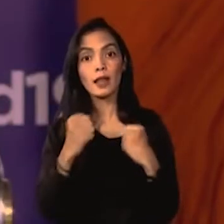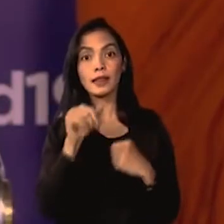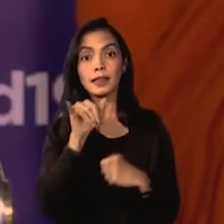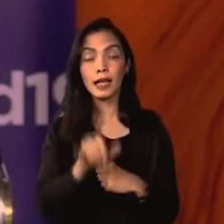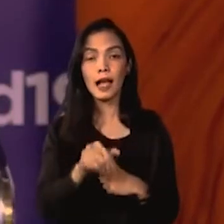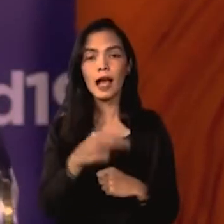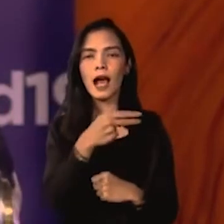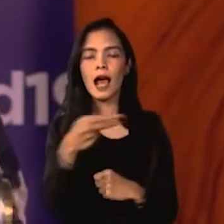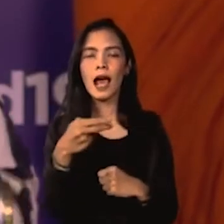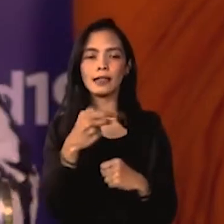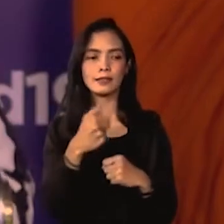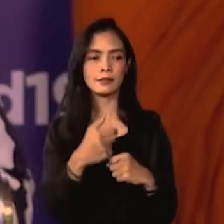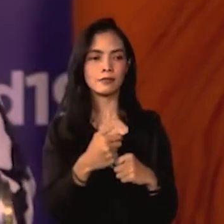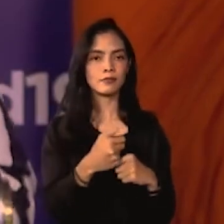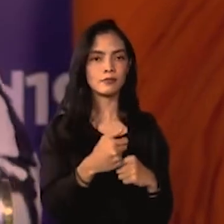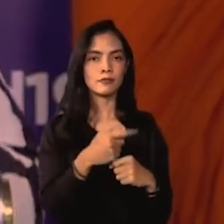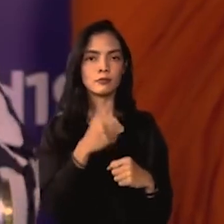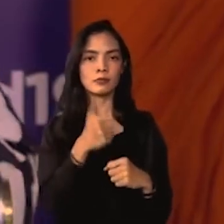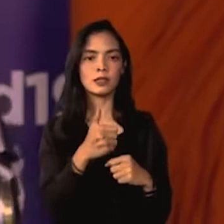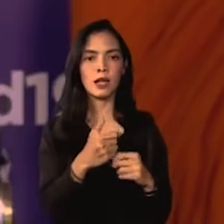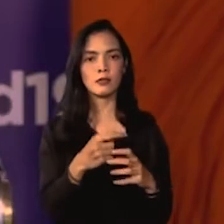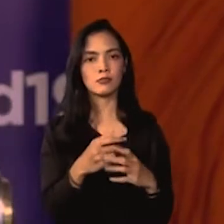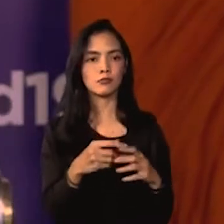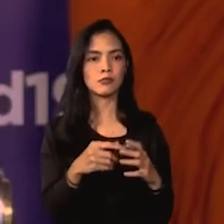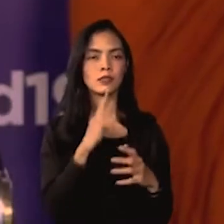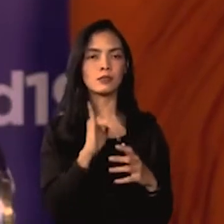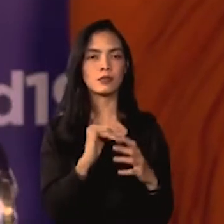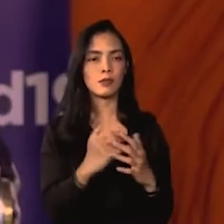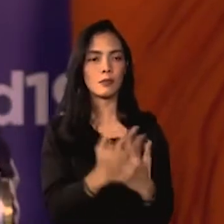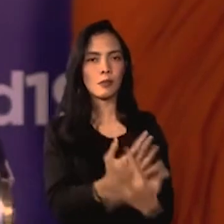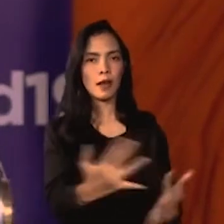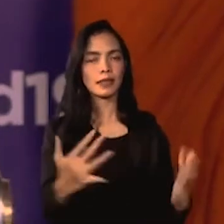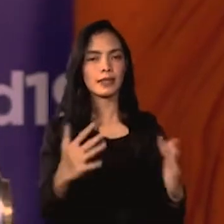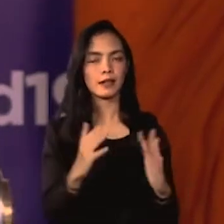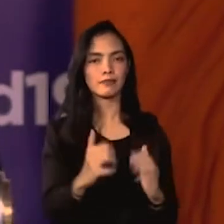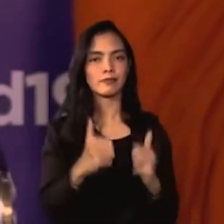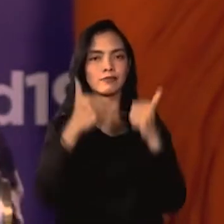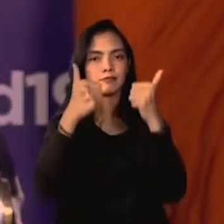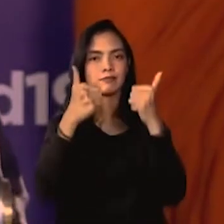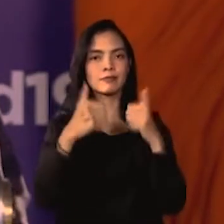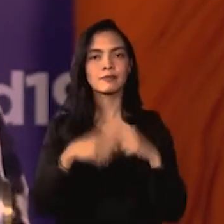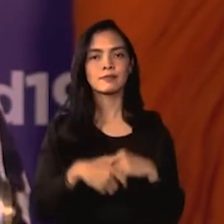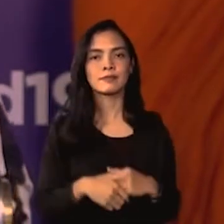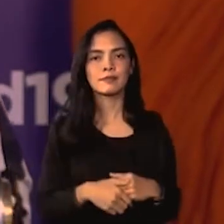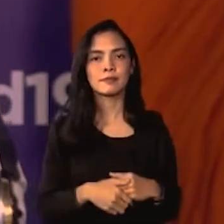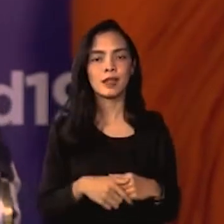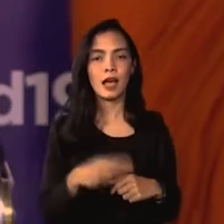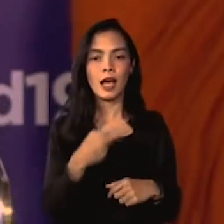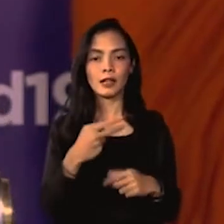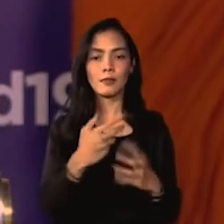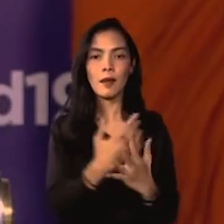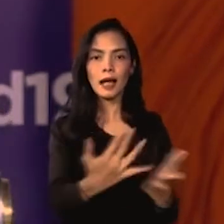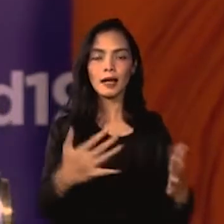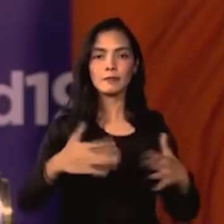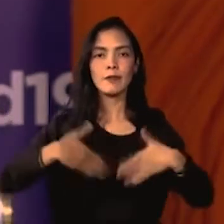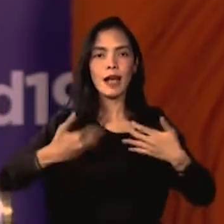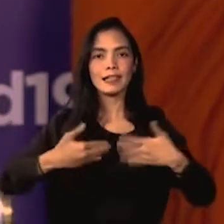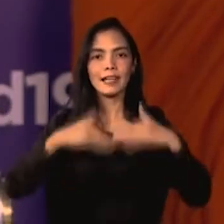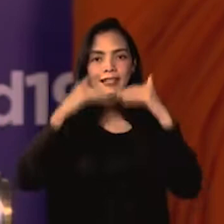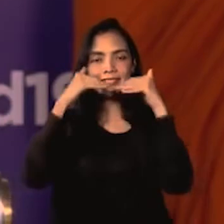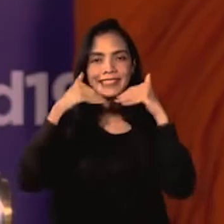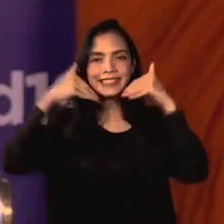mampu menyejahterakan rakyat untuk kebahagiaan yang sebesar-besarnya. Untuk itu,